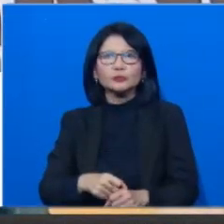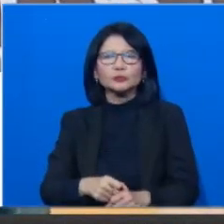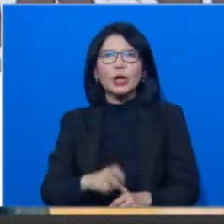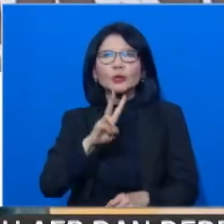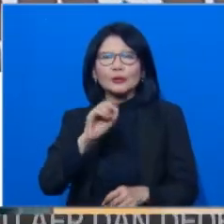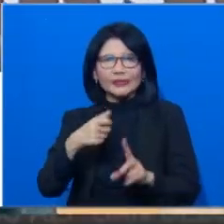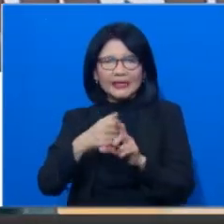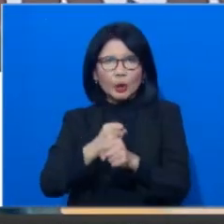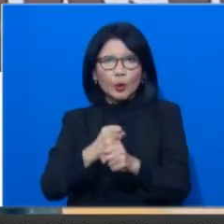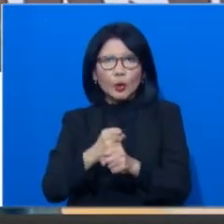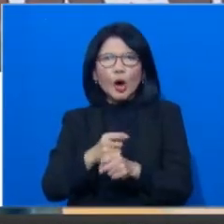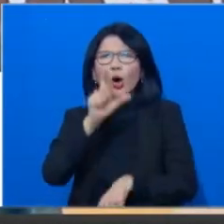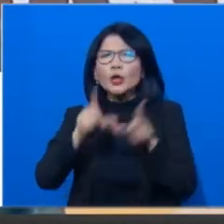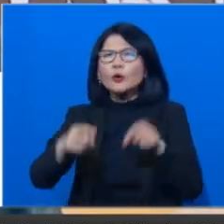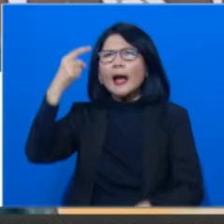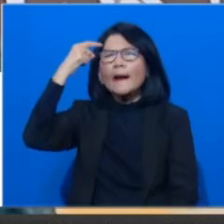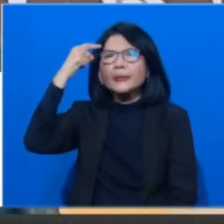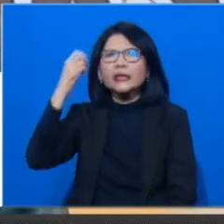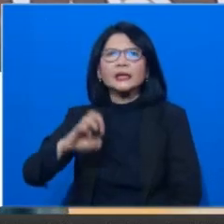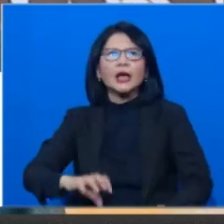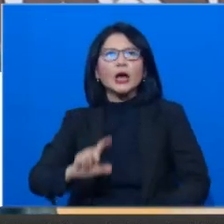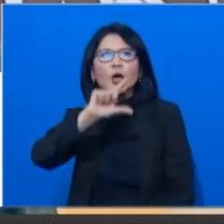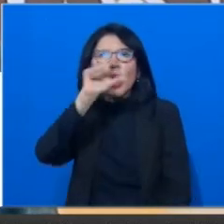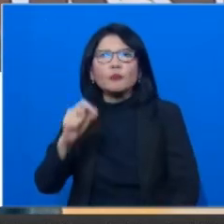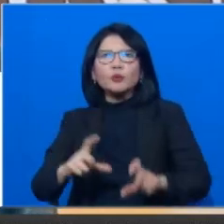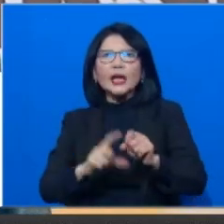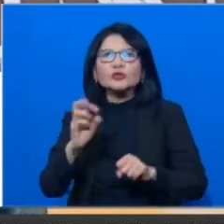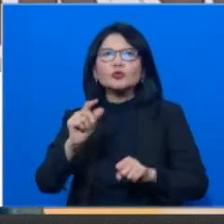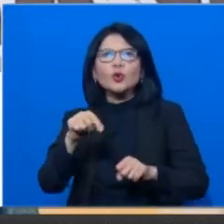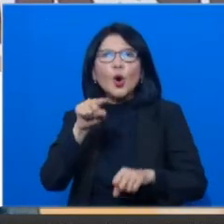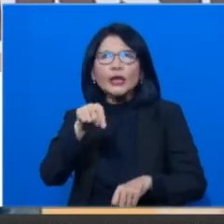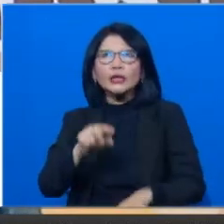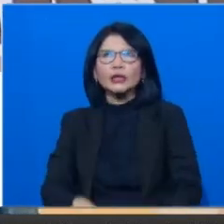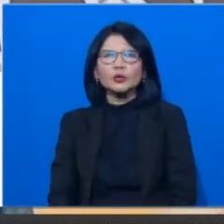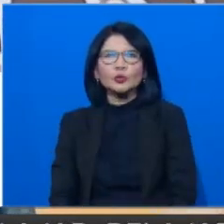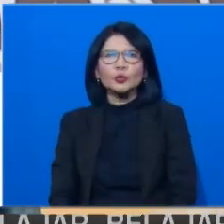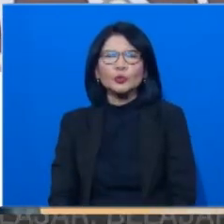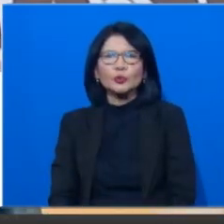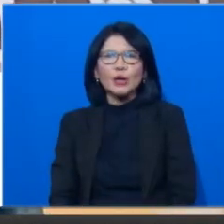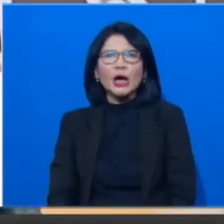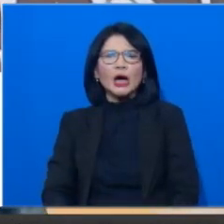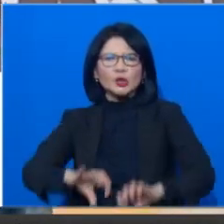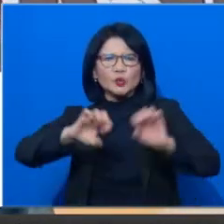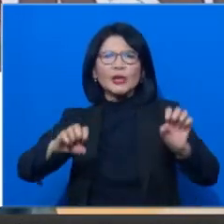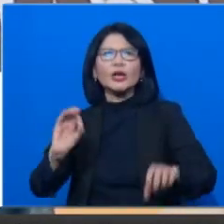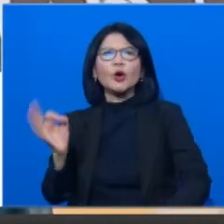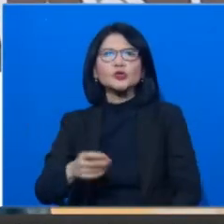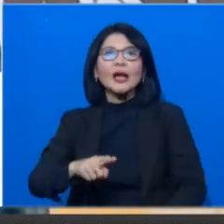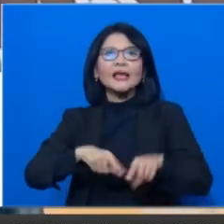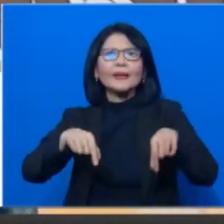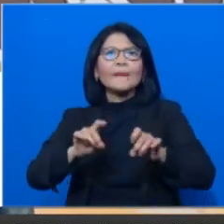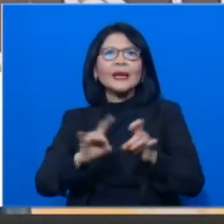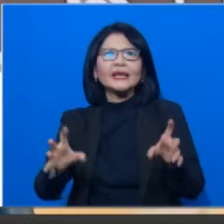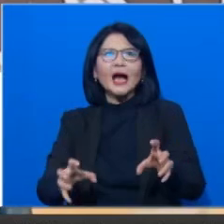umumnya orang-orang beranggapan kalau durian suro itu istilahnya vakum gitu. Ternyata di sini itu bisa berbuah dan